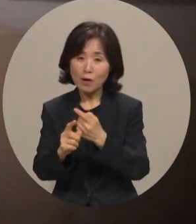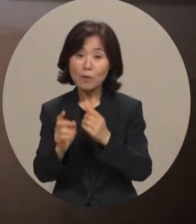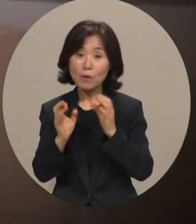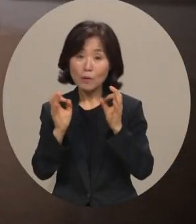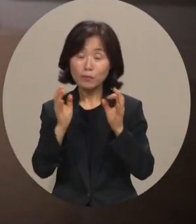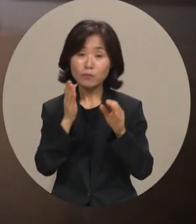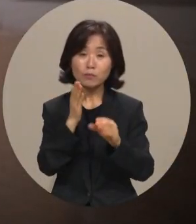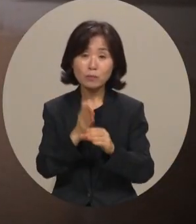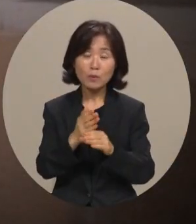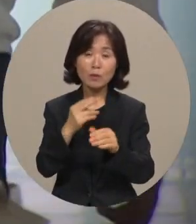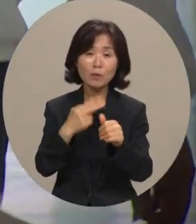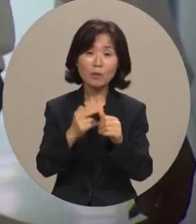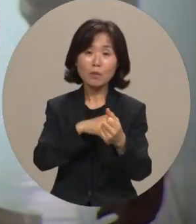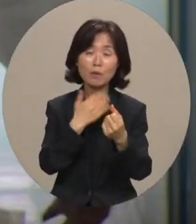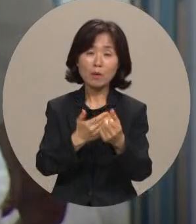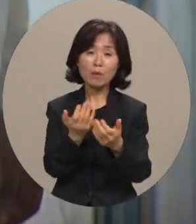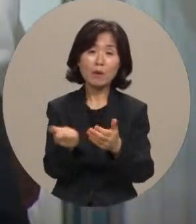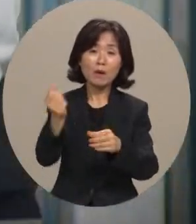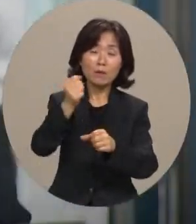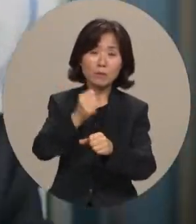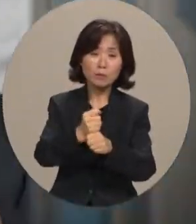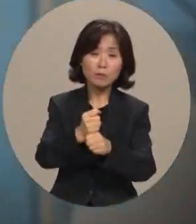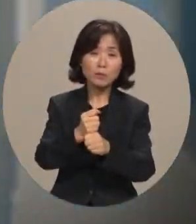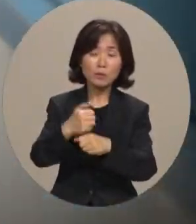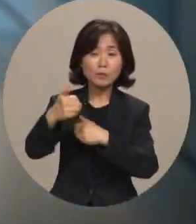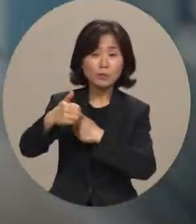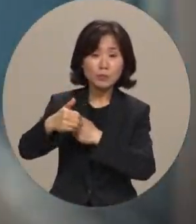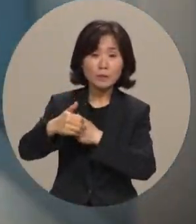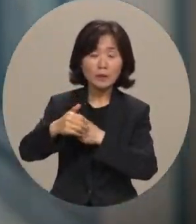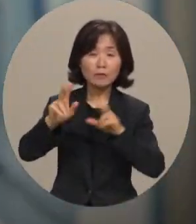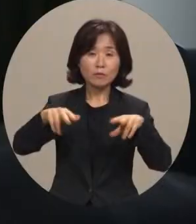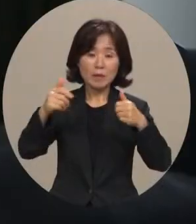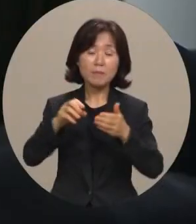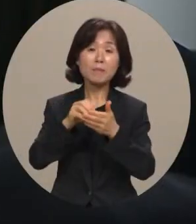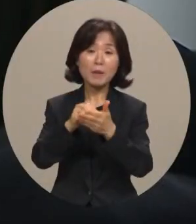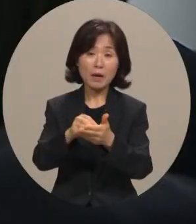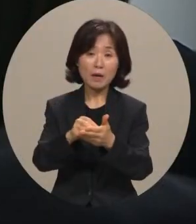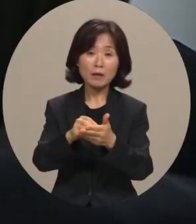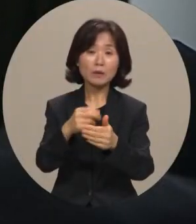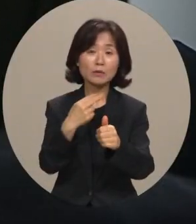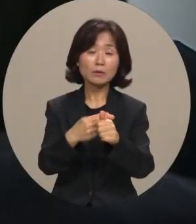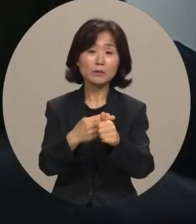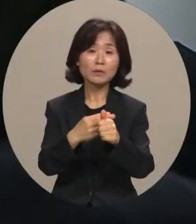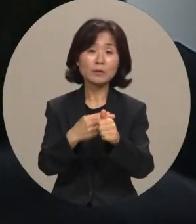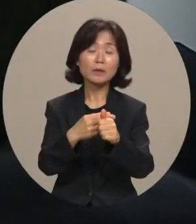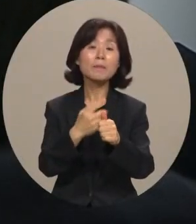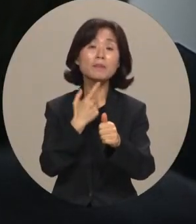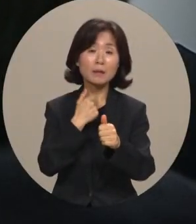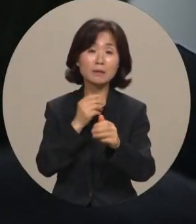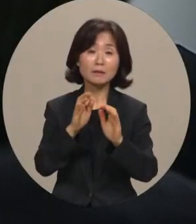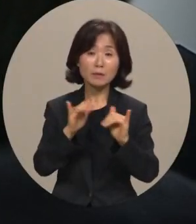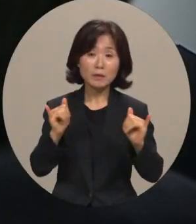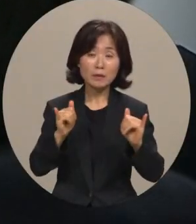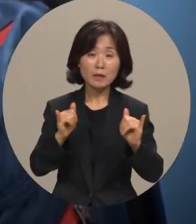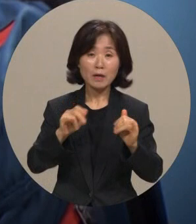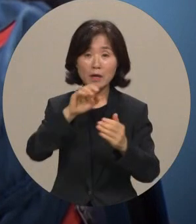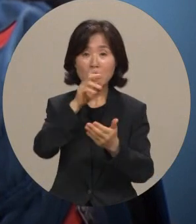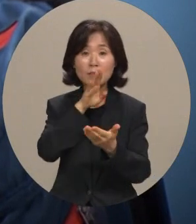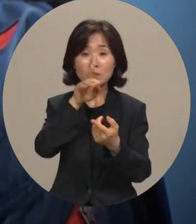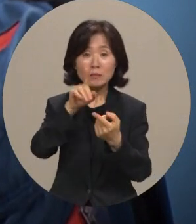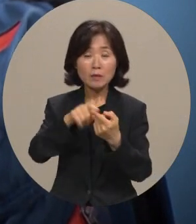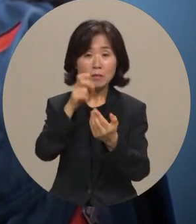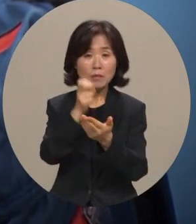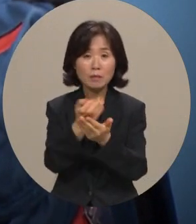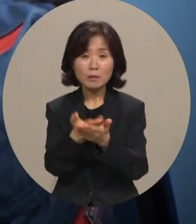요구 속에 국회에 진출한 초등교사 출신 당선인들이 합리적인 법 개정을 통해 교육 현장 정상화를 이룰 수